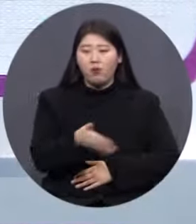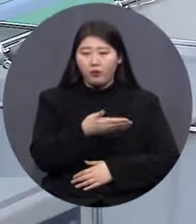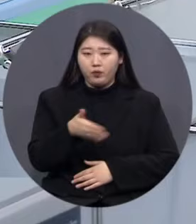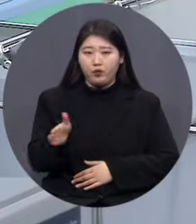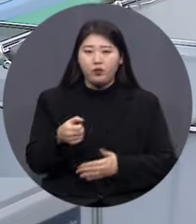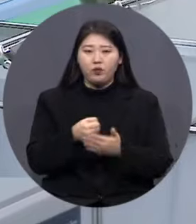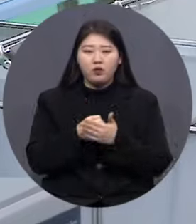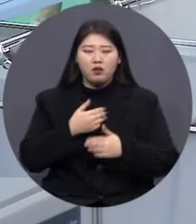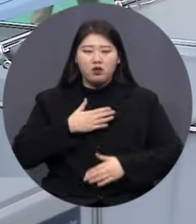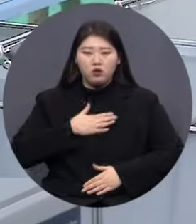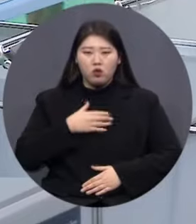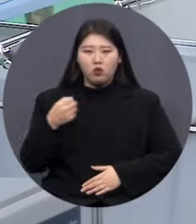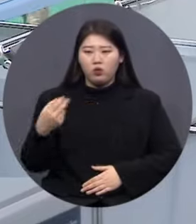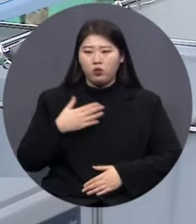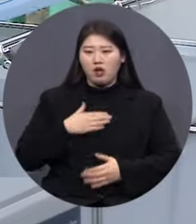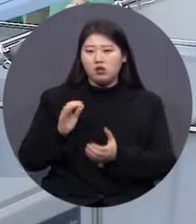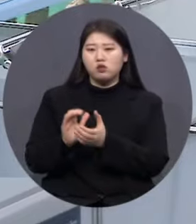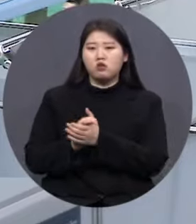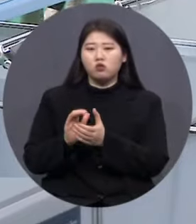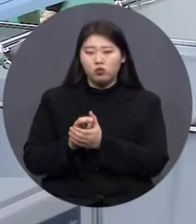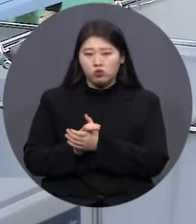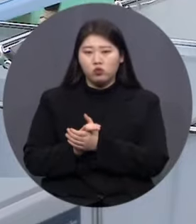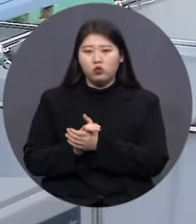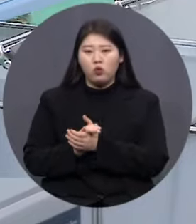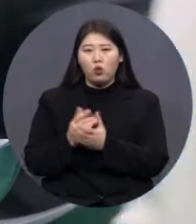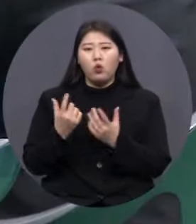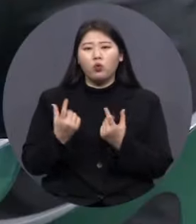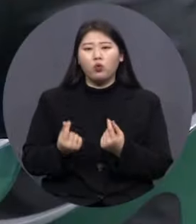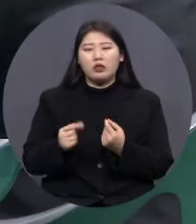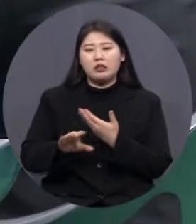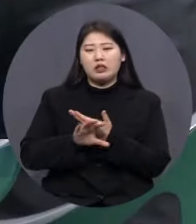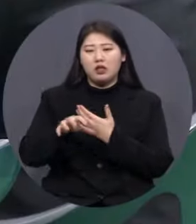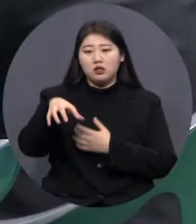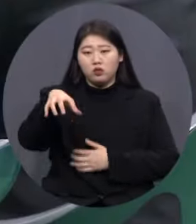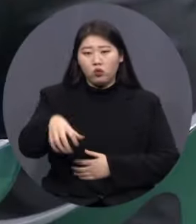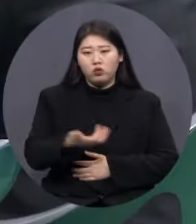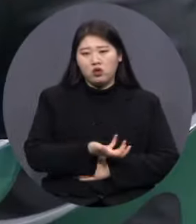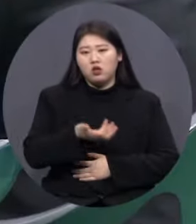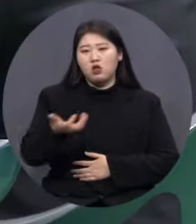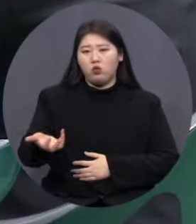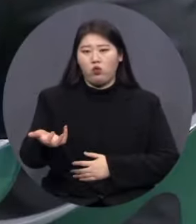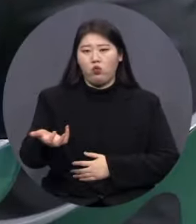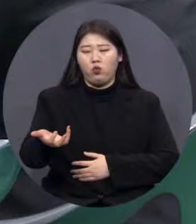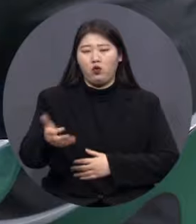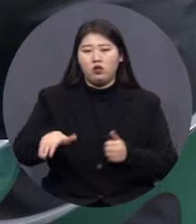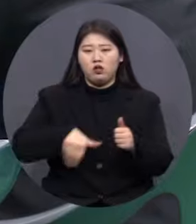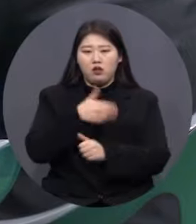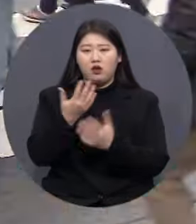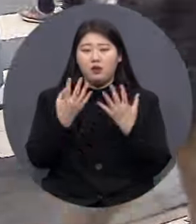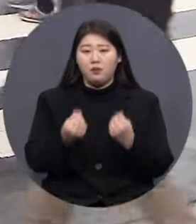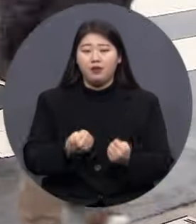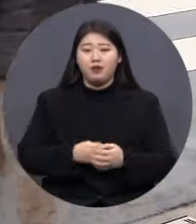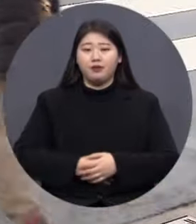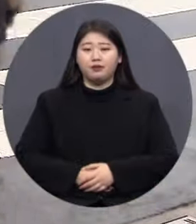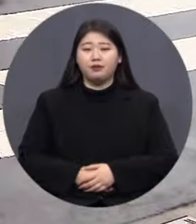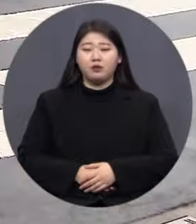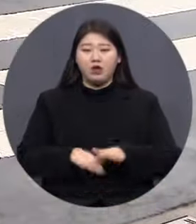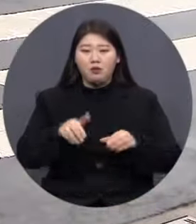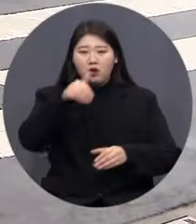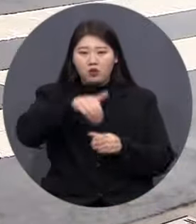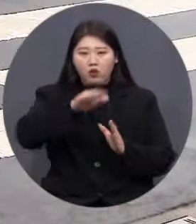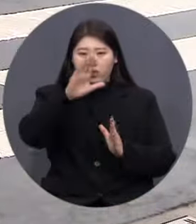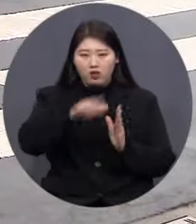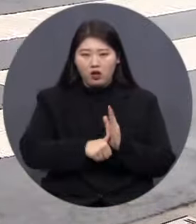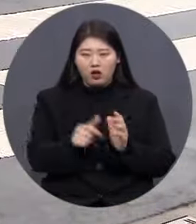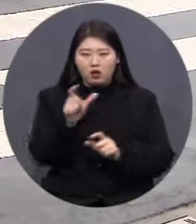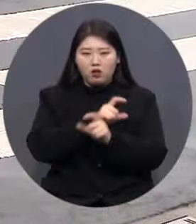저도 그렇고 제 친구들도 그렇고 다른 지역으로 이동하고 있는 경우를 많이 봤거든요 이번 선거에서